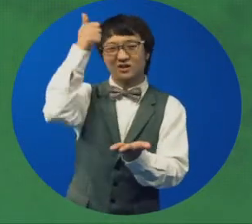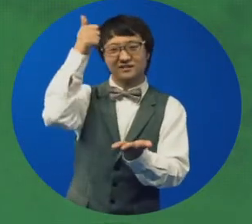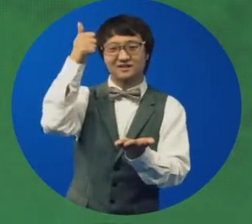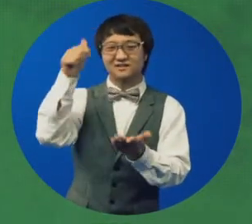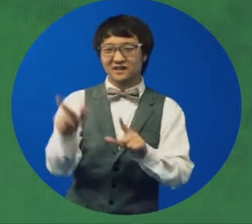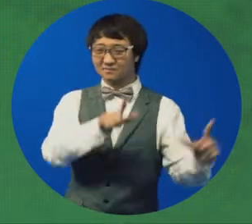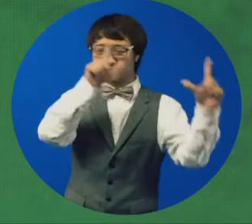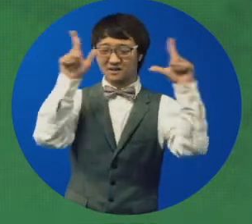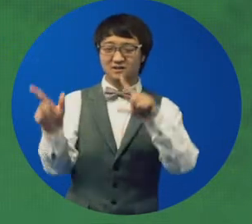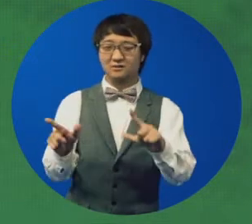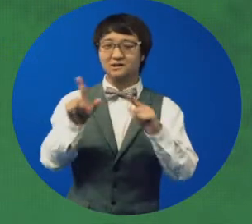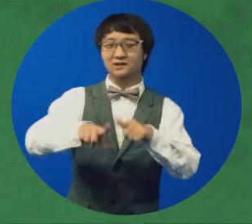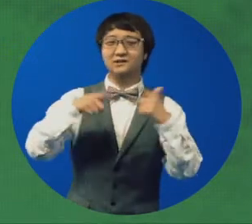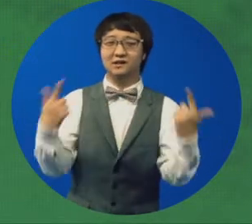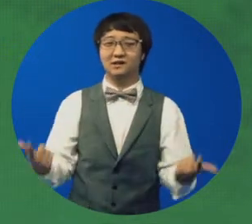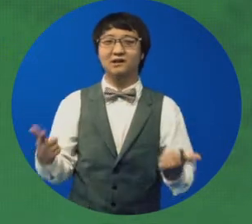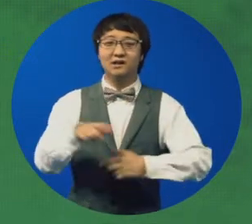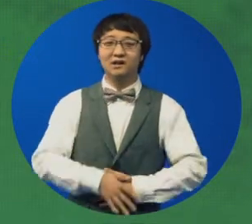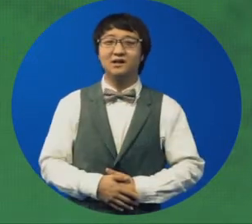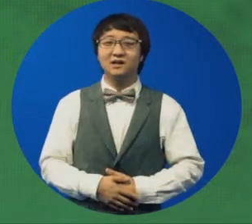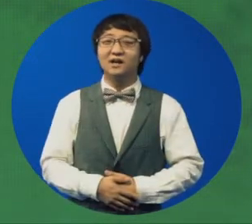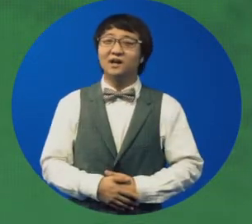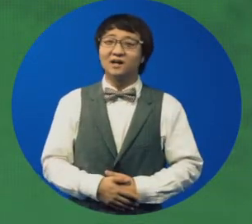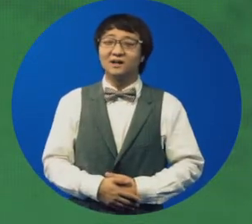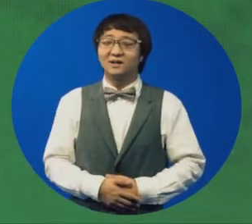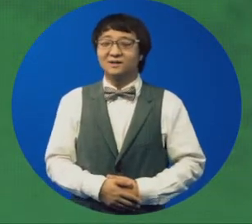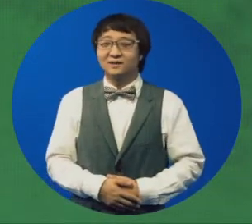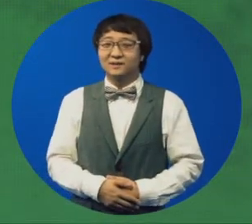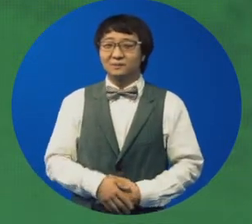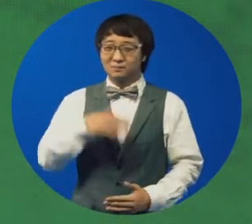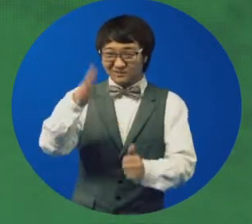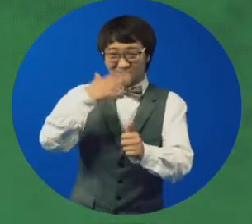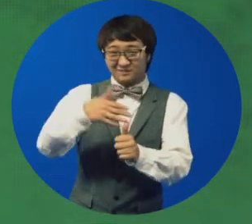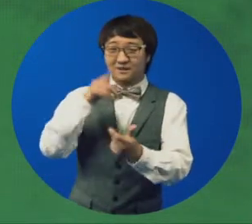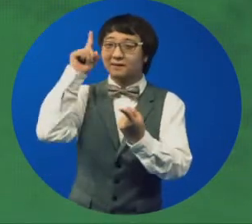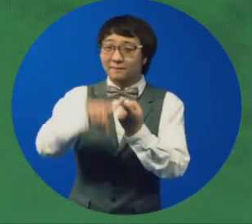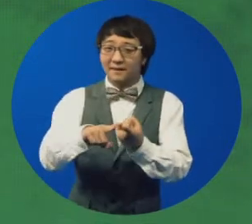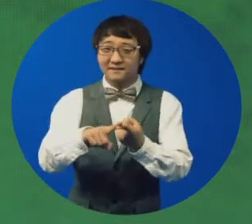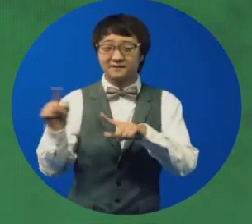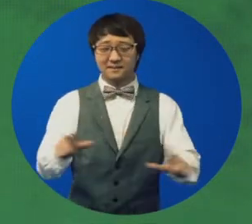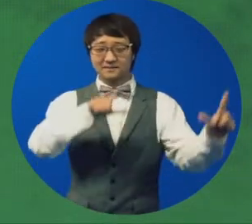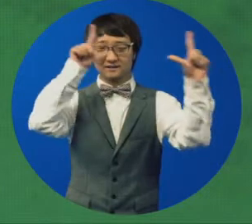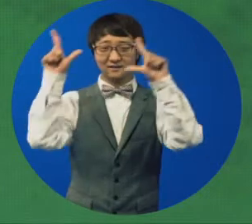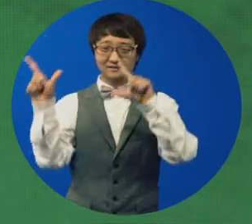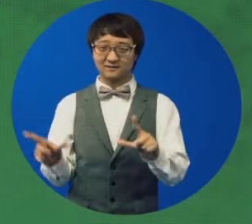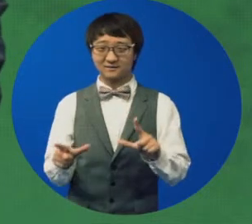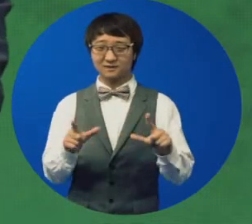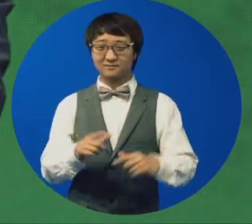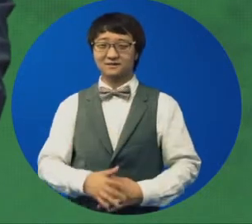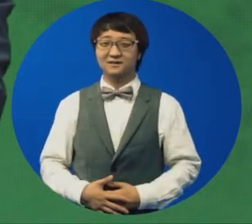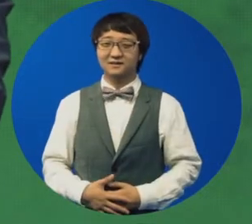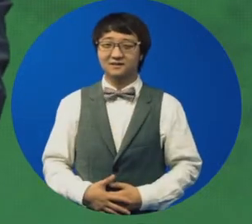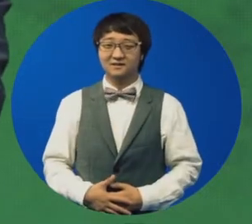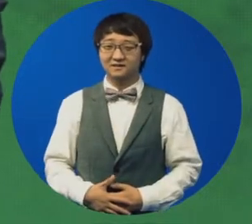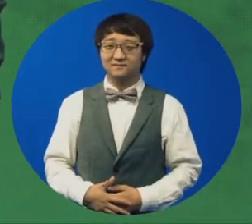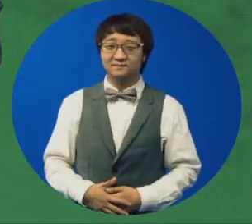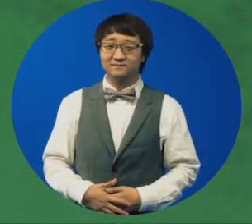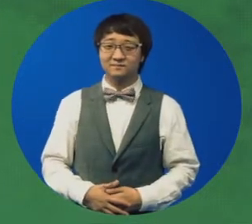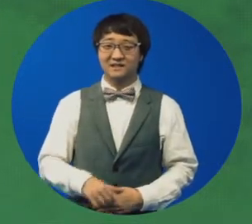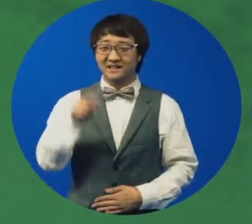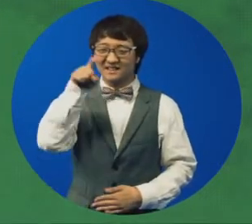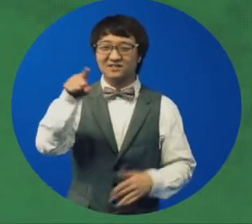평범한 삶을 극복한다고 하는 것은 부르심에 합당한 삶을 살아간다는 것을 의미합니다.